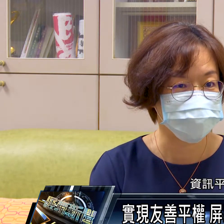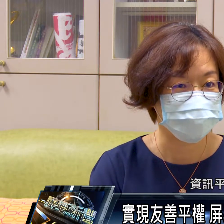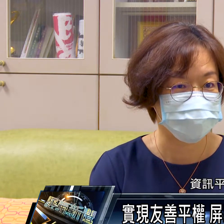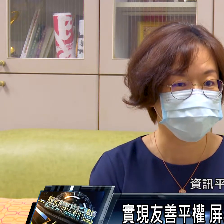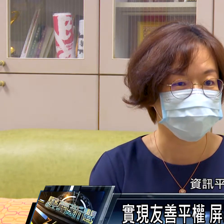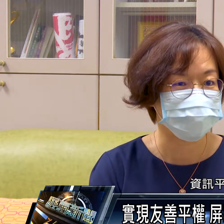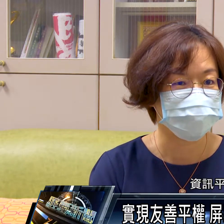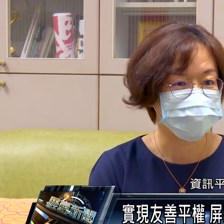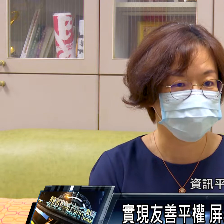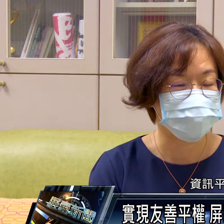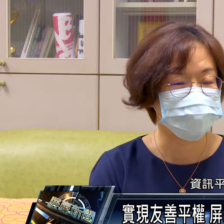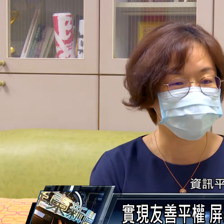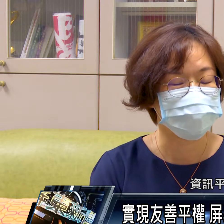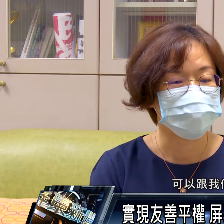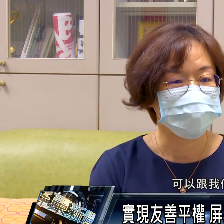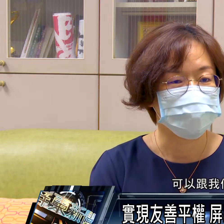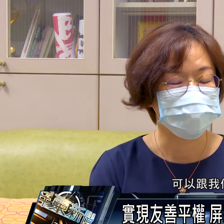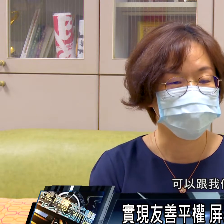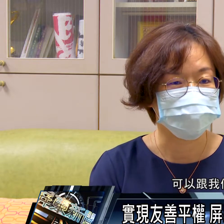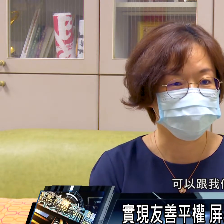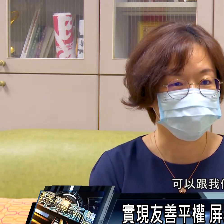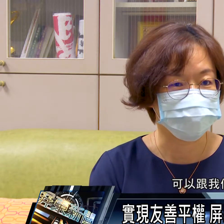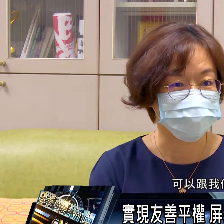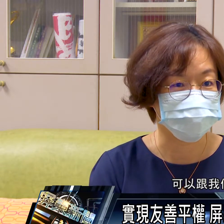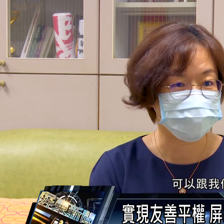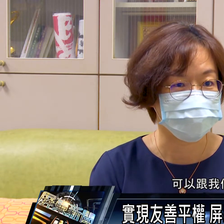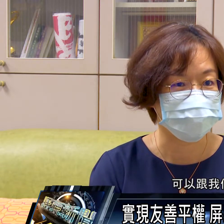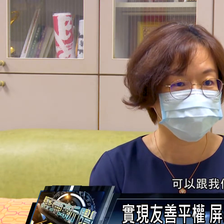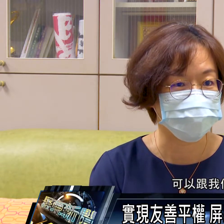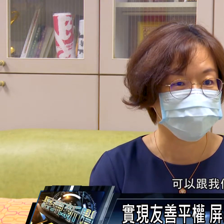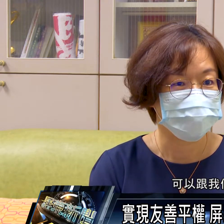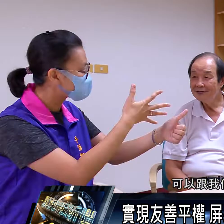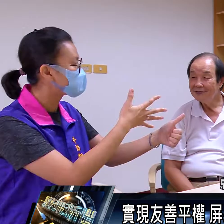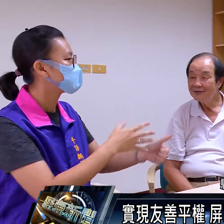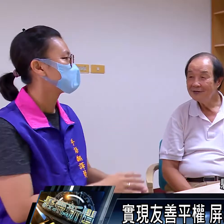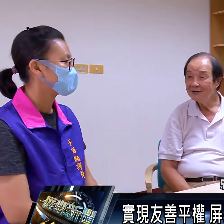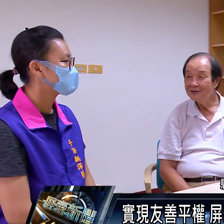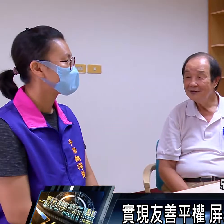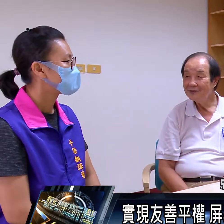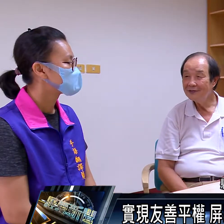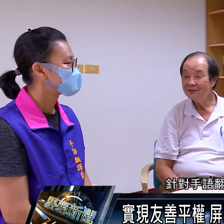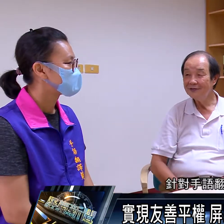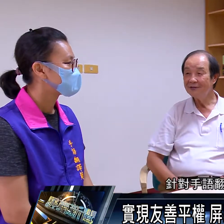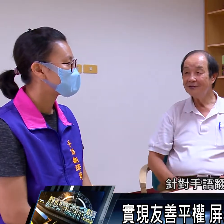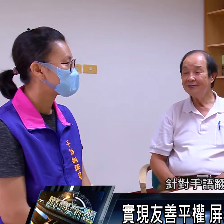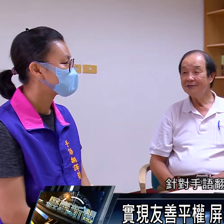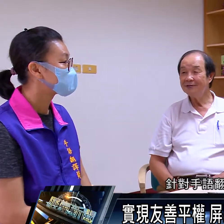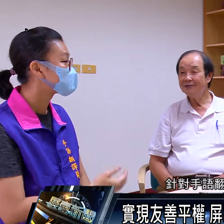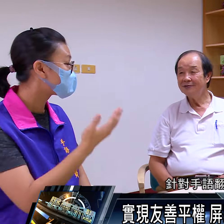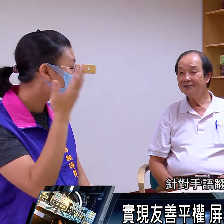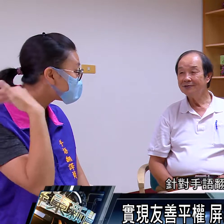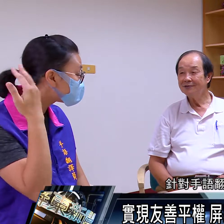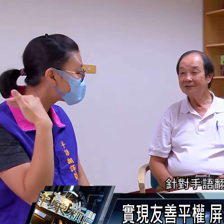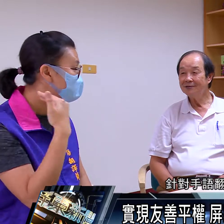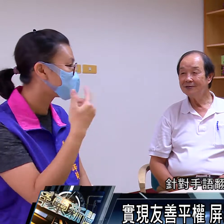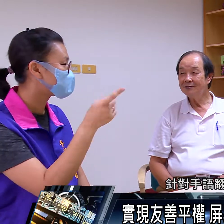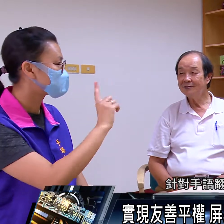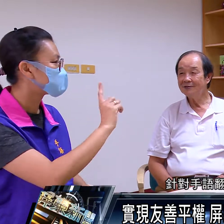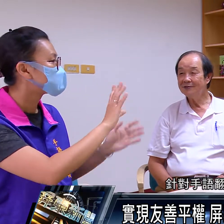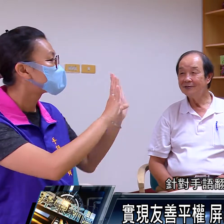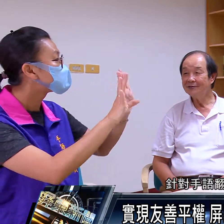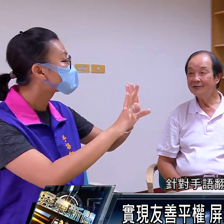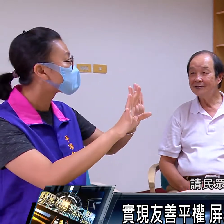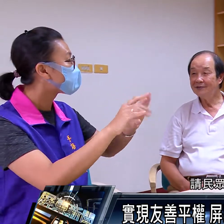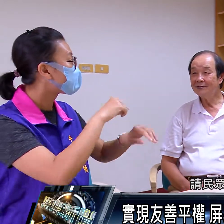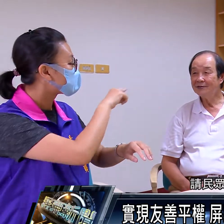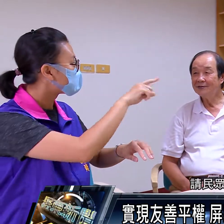资讯平权的权利之一，可以跟我们申请同步听打员。 县府表示，针对手语翻译和同步